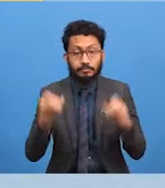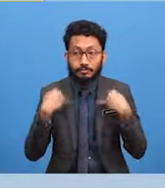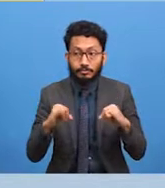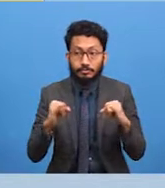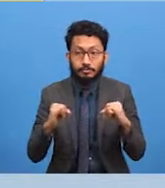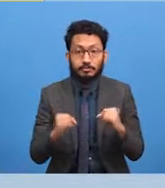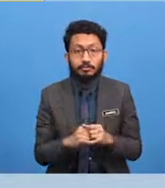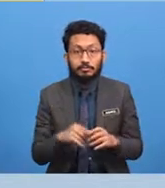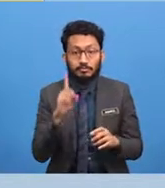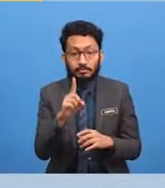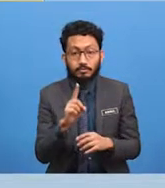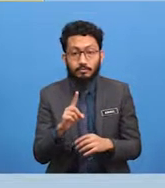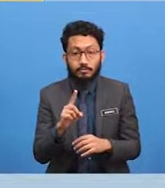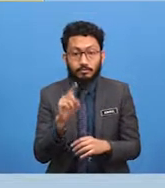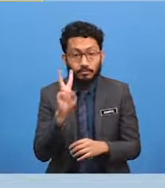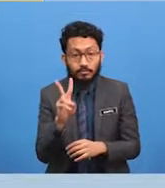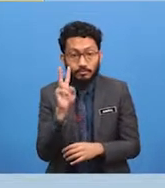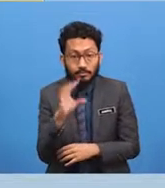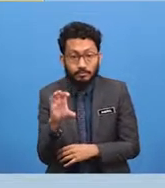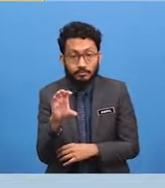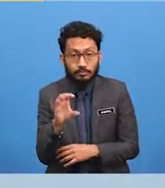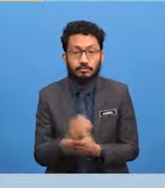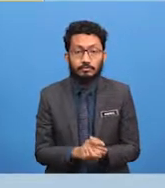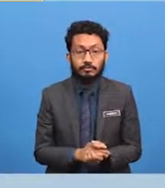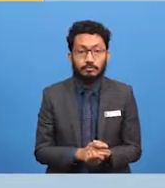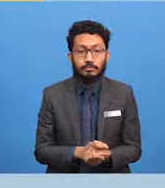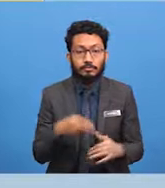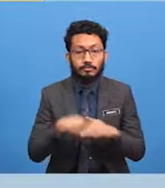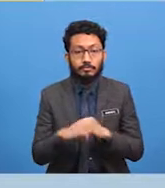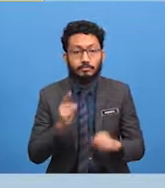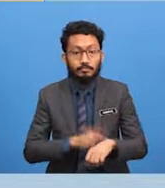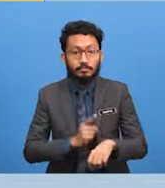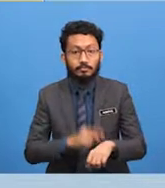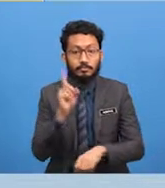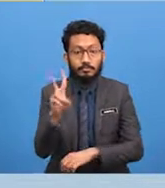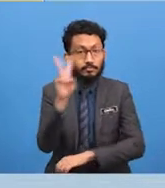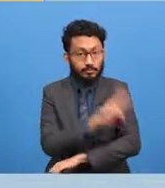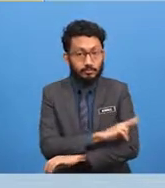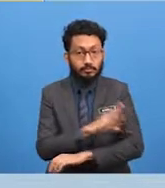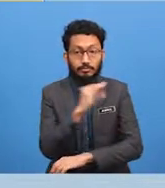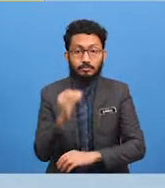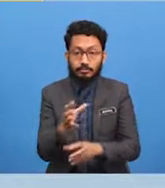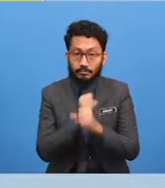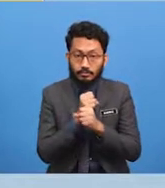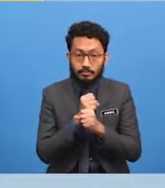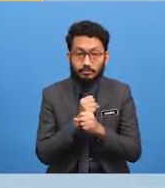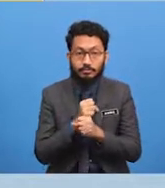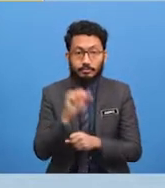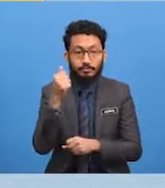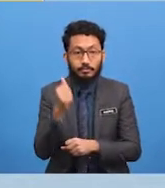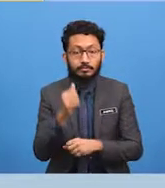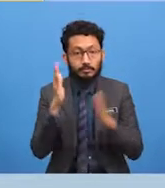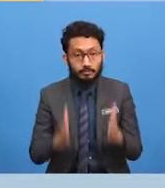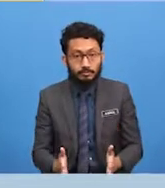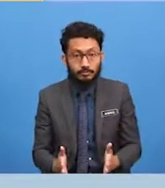sebanyak 1,200 unit dalam tempoh 2 hari dan mendapat 10 orang pelanggan